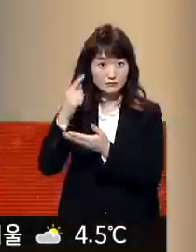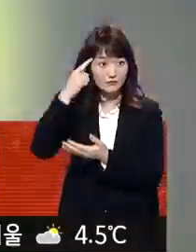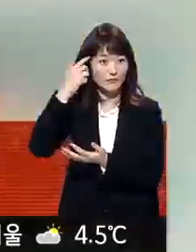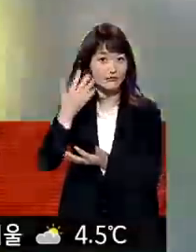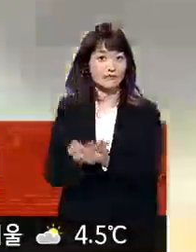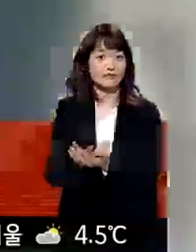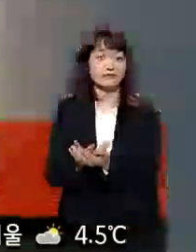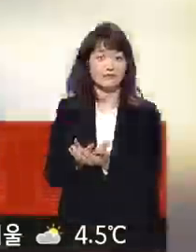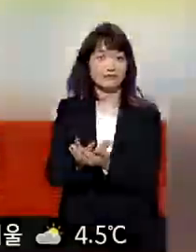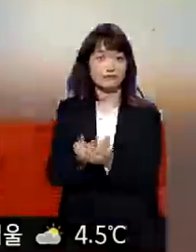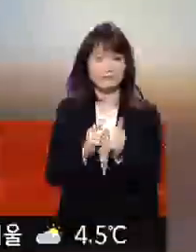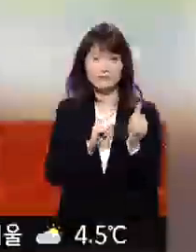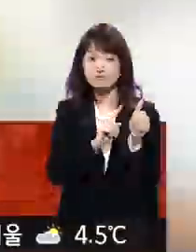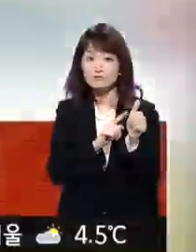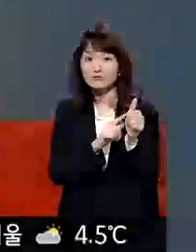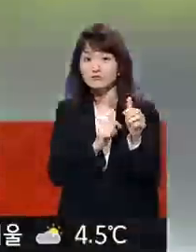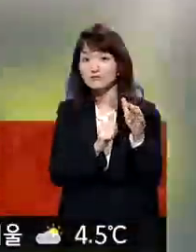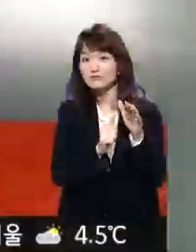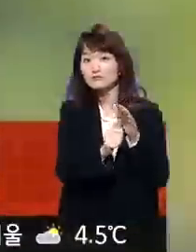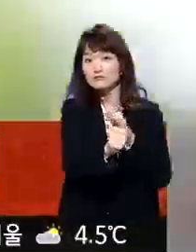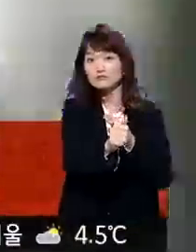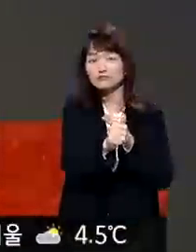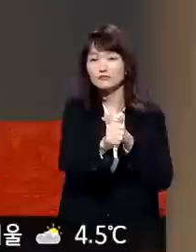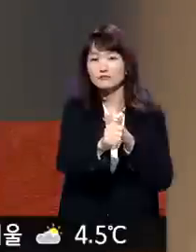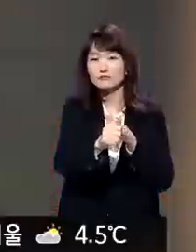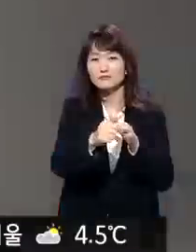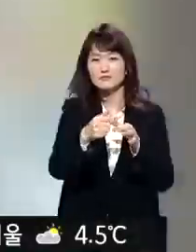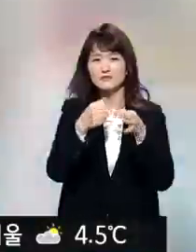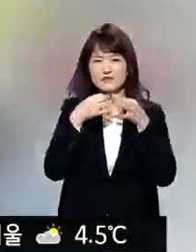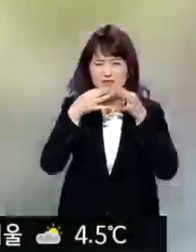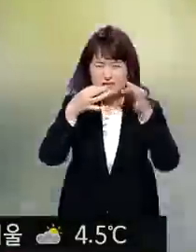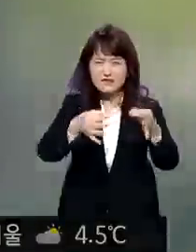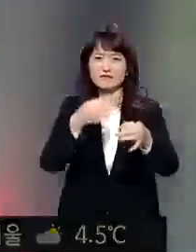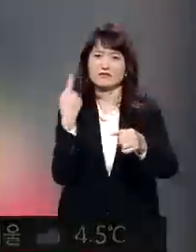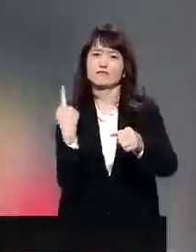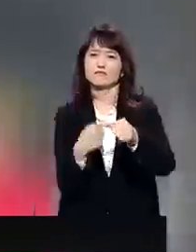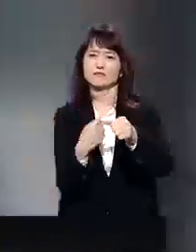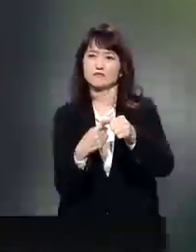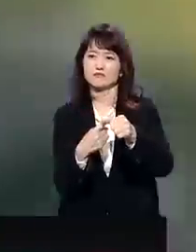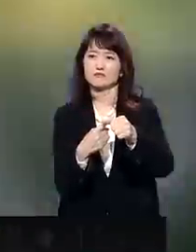충격에 빠졌습니다. 이 남성은 밖에 나가서도 큰 소리로 욕을 했다고 합니다.